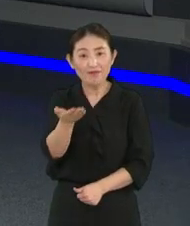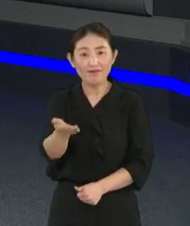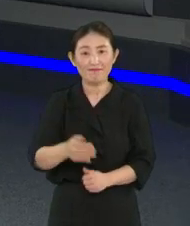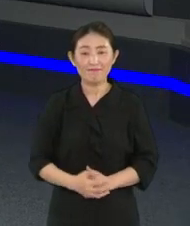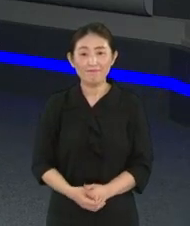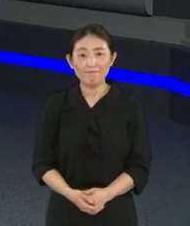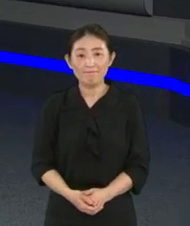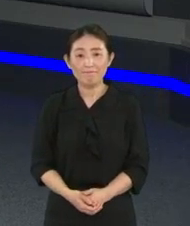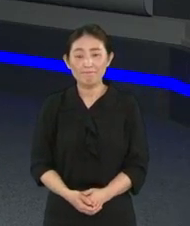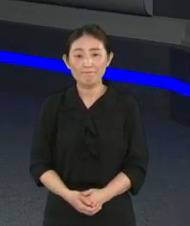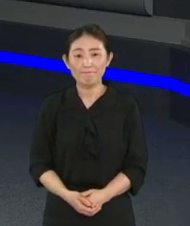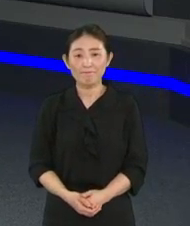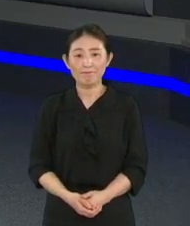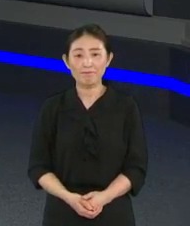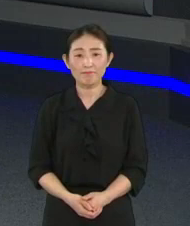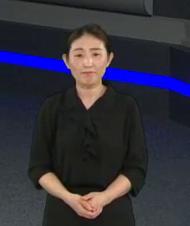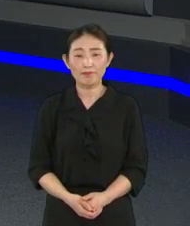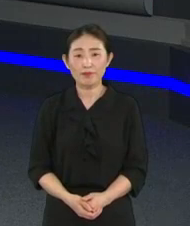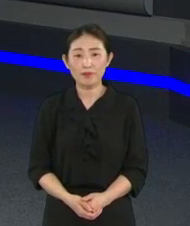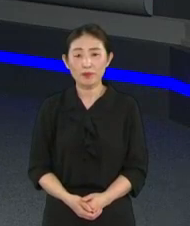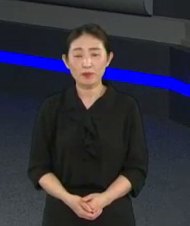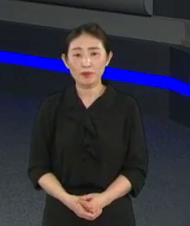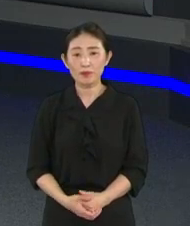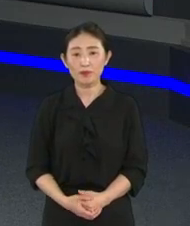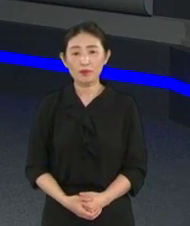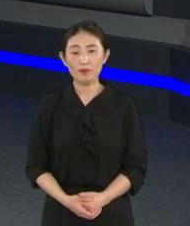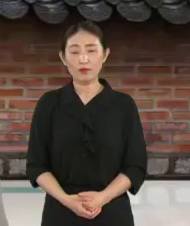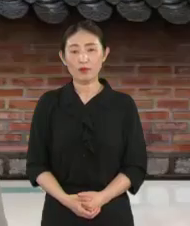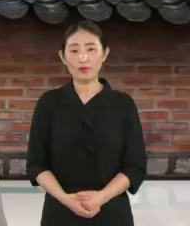알아보겠습니다 유가는 캐스터 전해주시죠